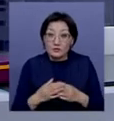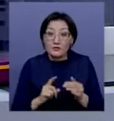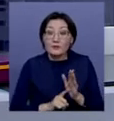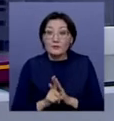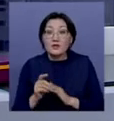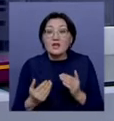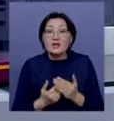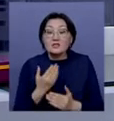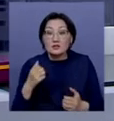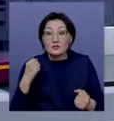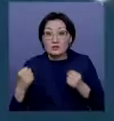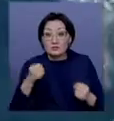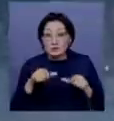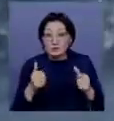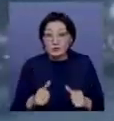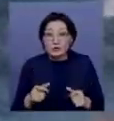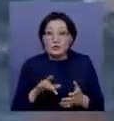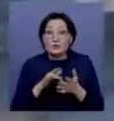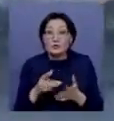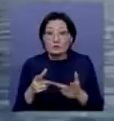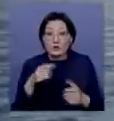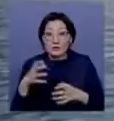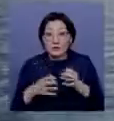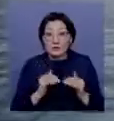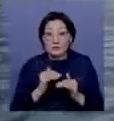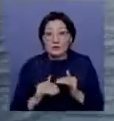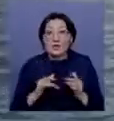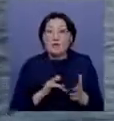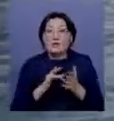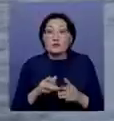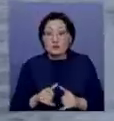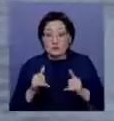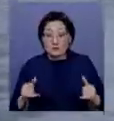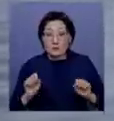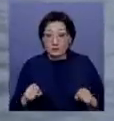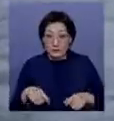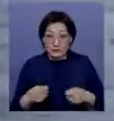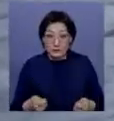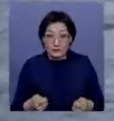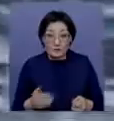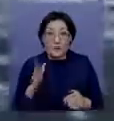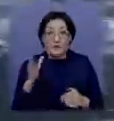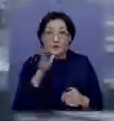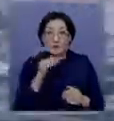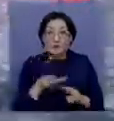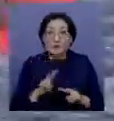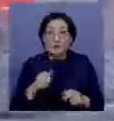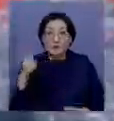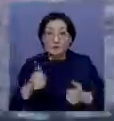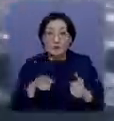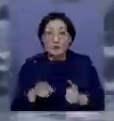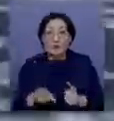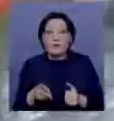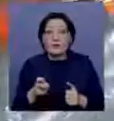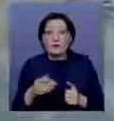жаңа спорт түрі елімізге туристер тартып, халықаралық деңгейде туризмнің дамуына мүмкіндік бермек. Алдағы уақытта аталмыш жарысқа